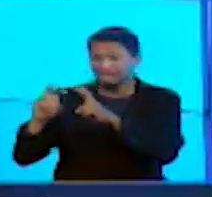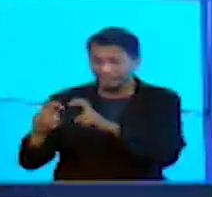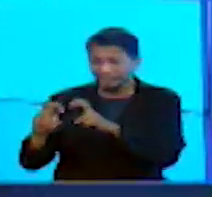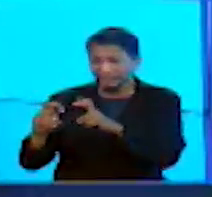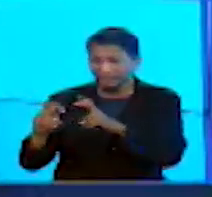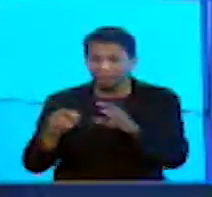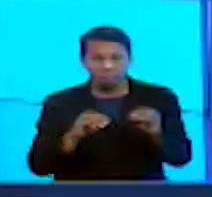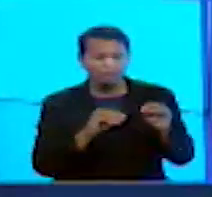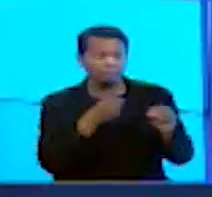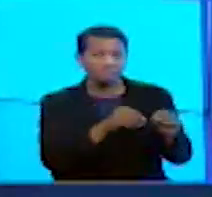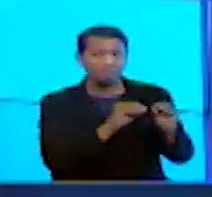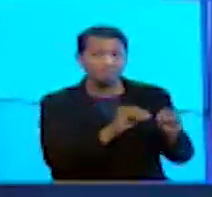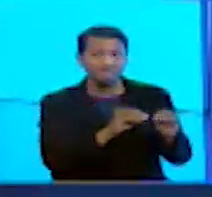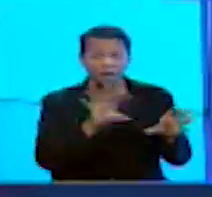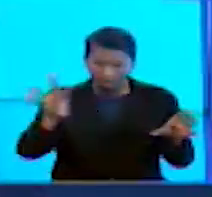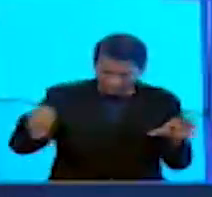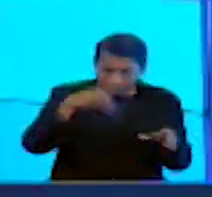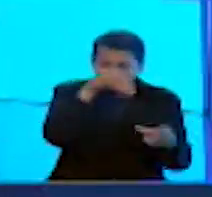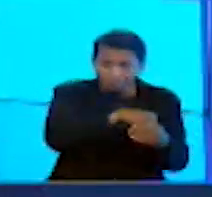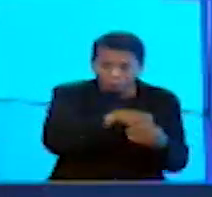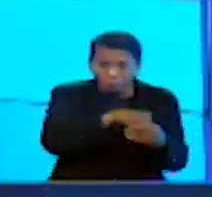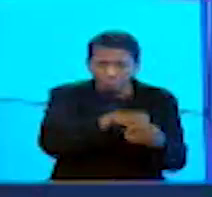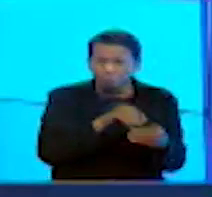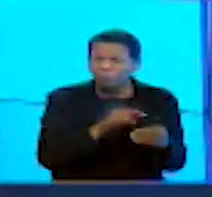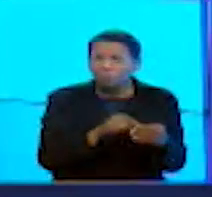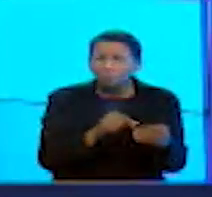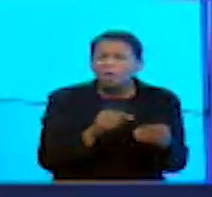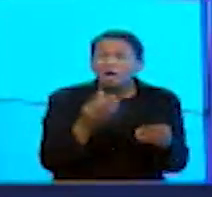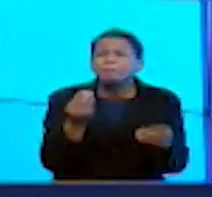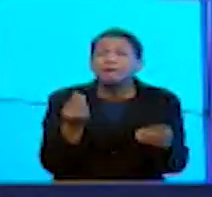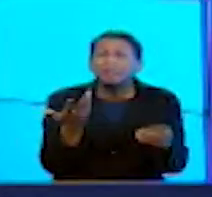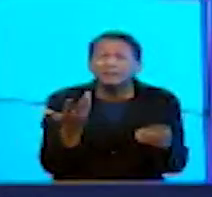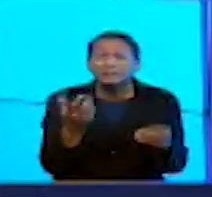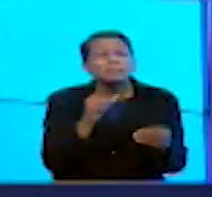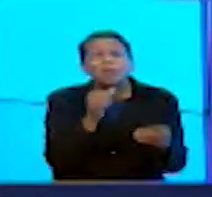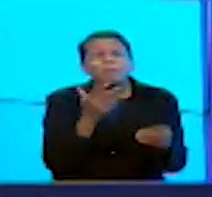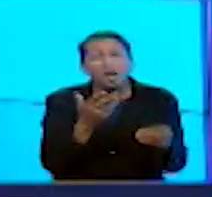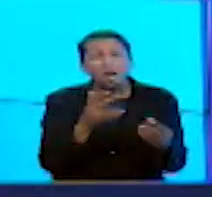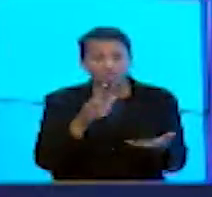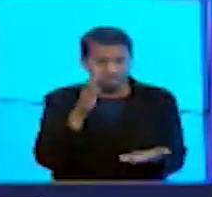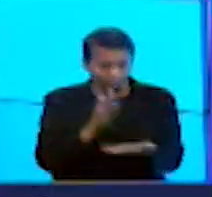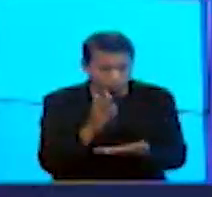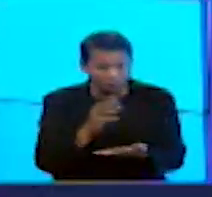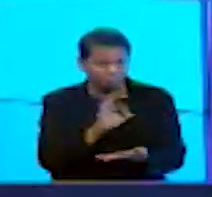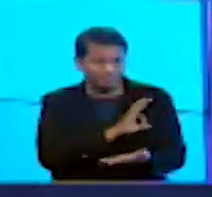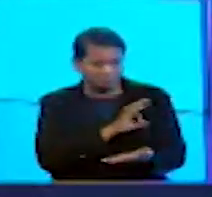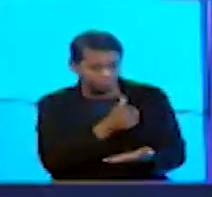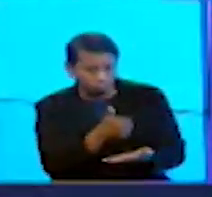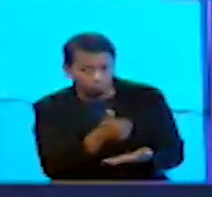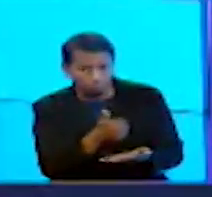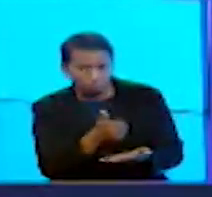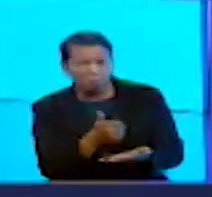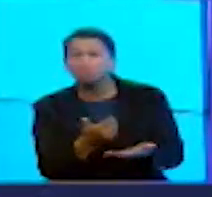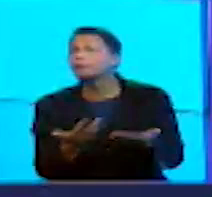untuk siapa dan kapan ini masih menunggu keputusan dari Bapak Presiden. Tapi dari sisi kemungkinan ini, siapa saja,